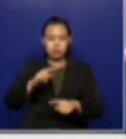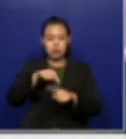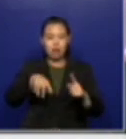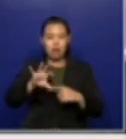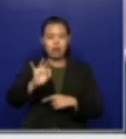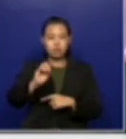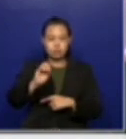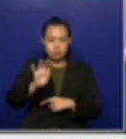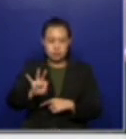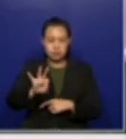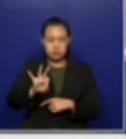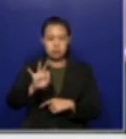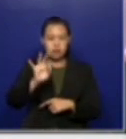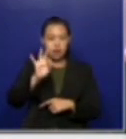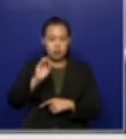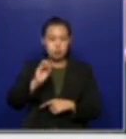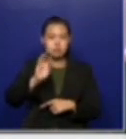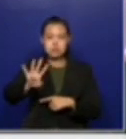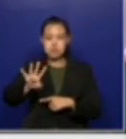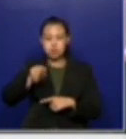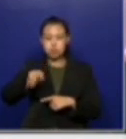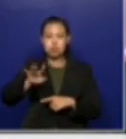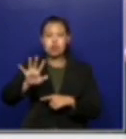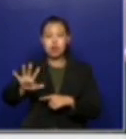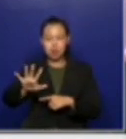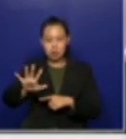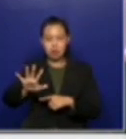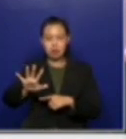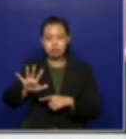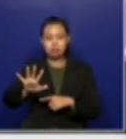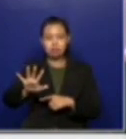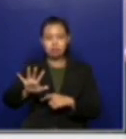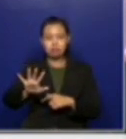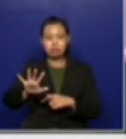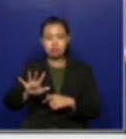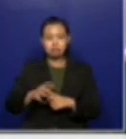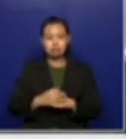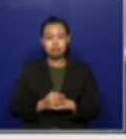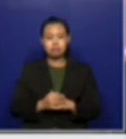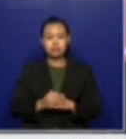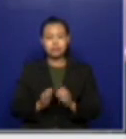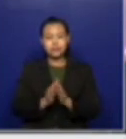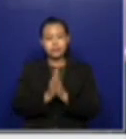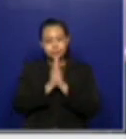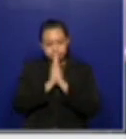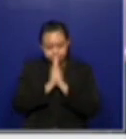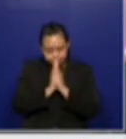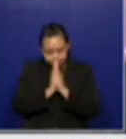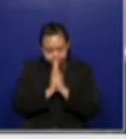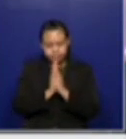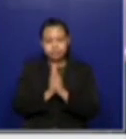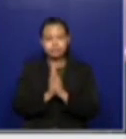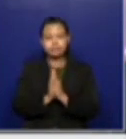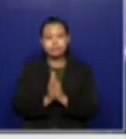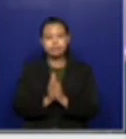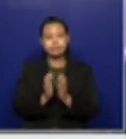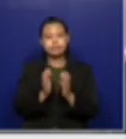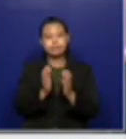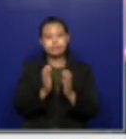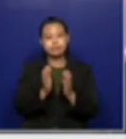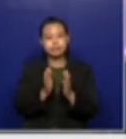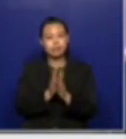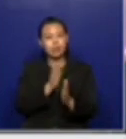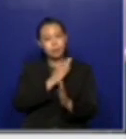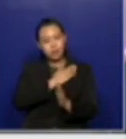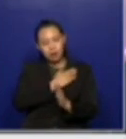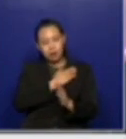94.5% คือเกือบ60ล้านกว่าคนเนี่ยก็แบบนี้เคารพนับถือมีจิตเป็นเมตต